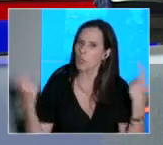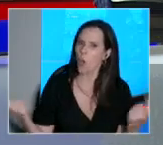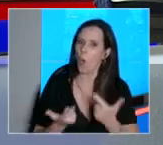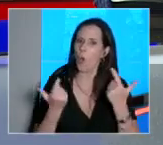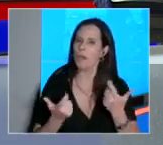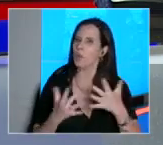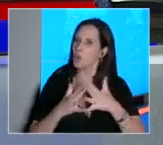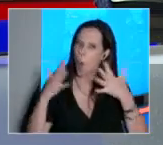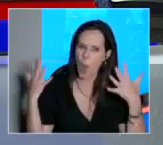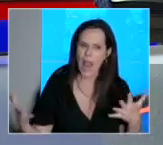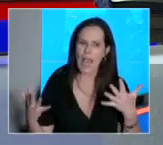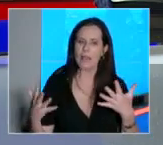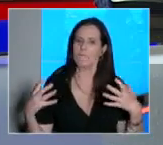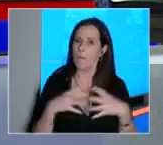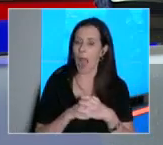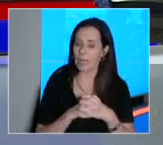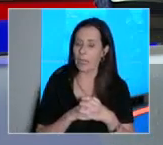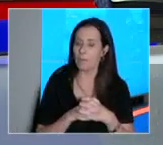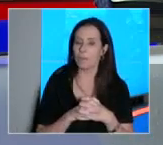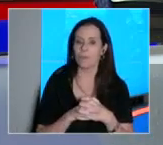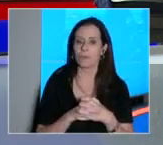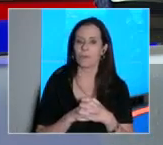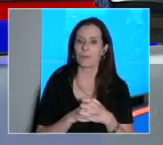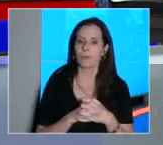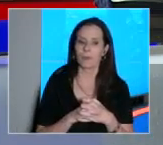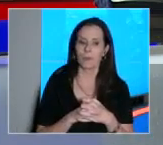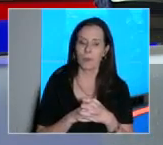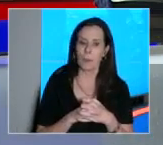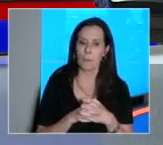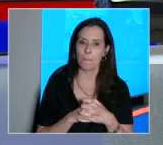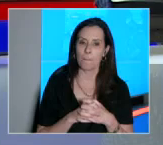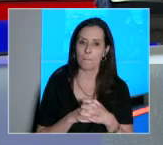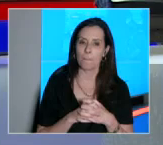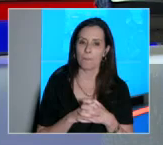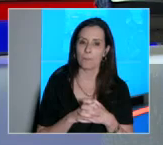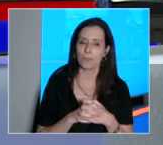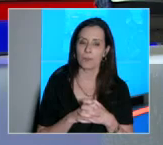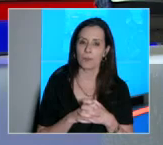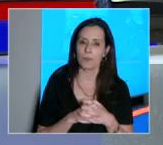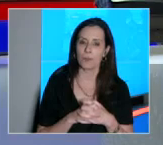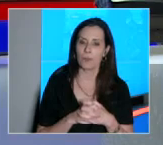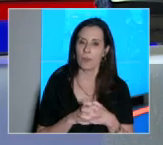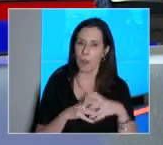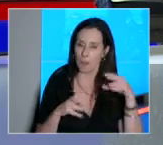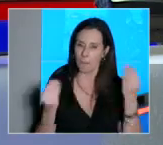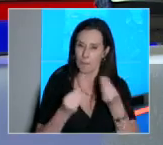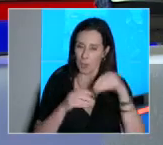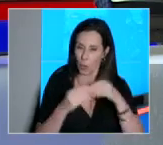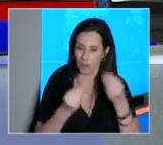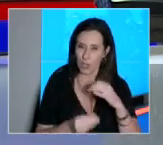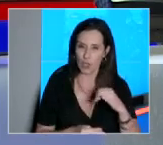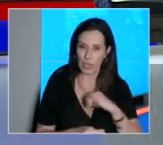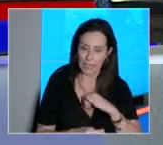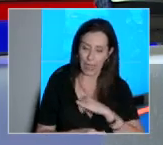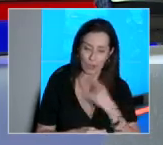אירועים, כמה שיותר גדולים, כמה שיותר מאחדים. הם בתוך הפסיפס הזה של אינטרסים